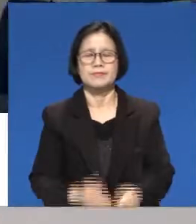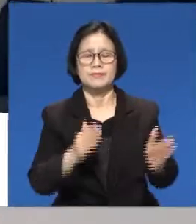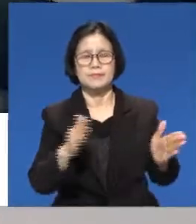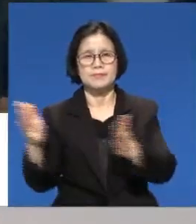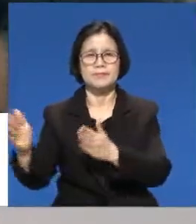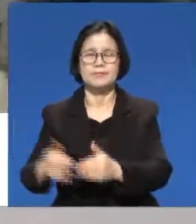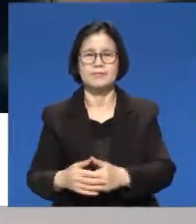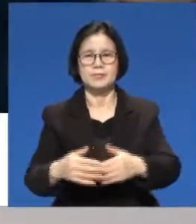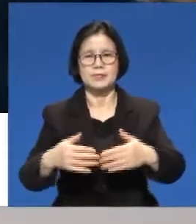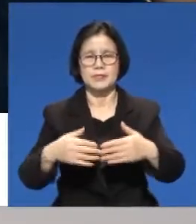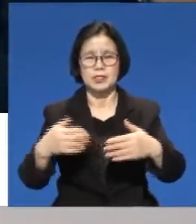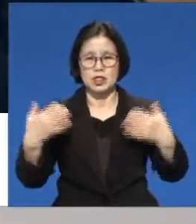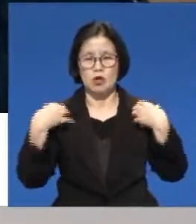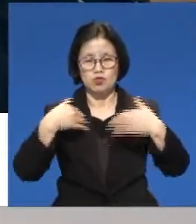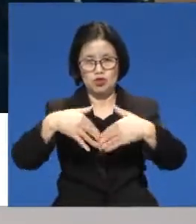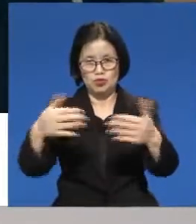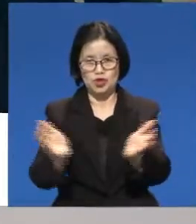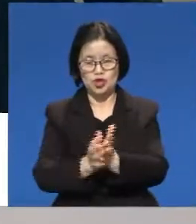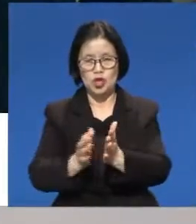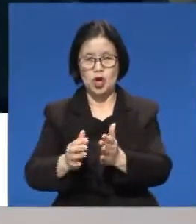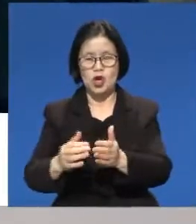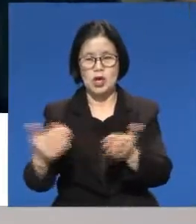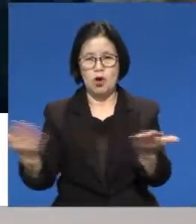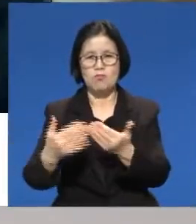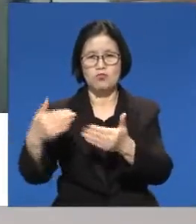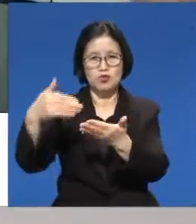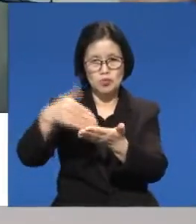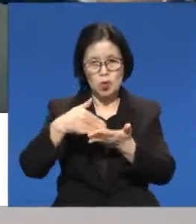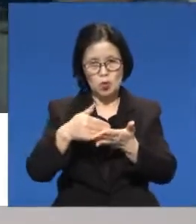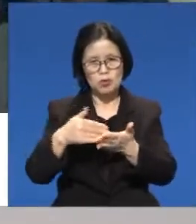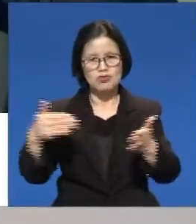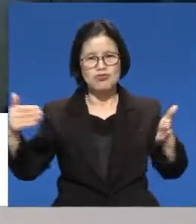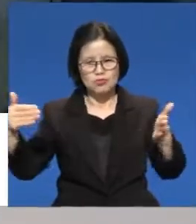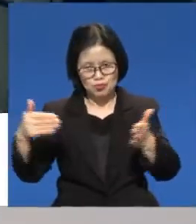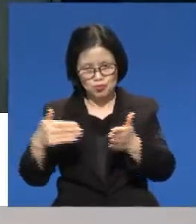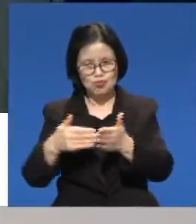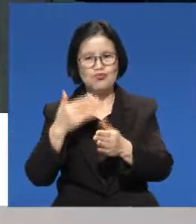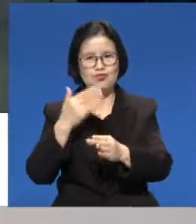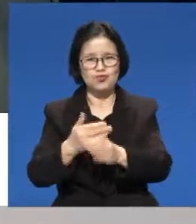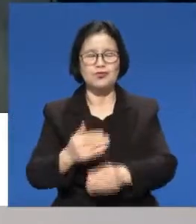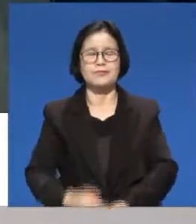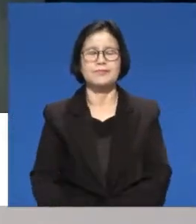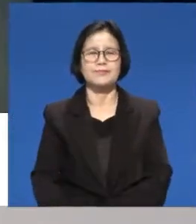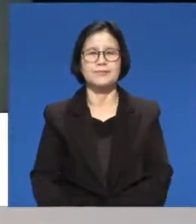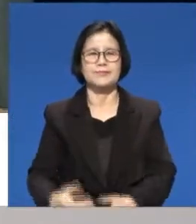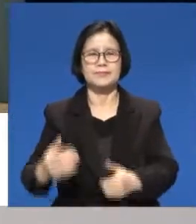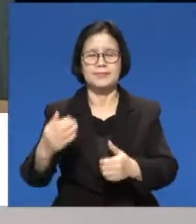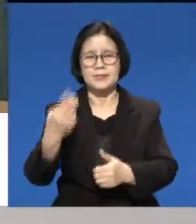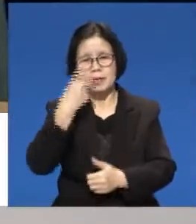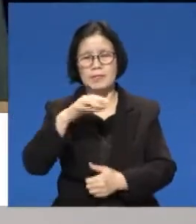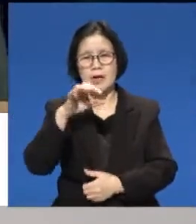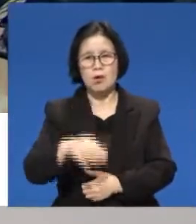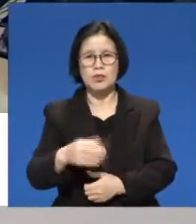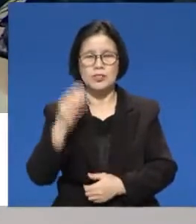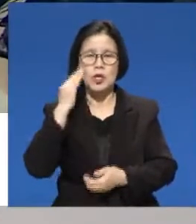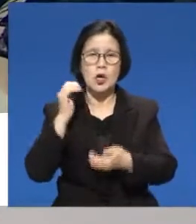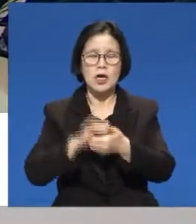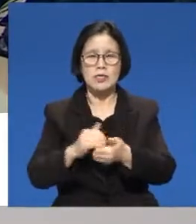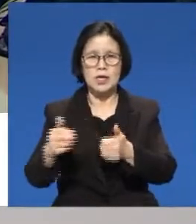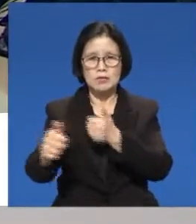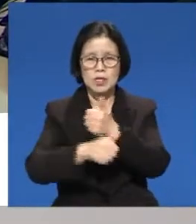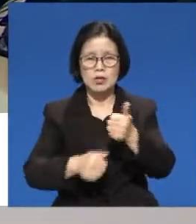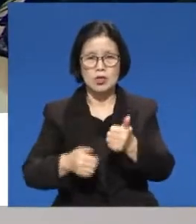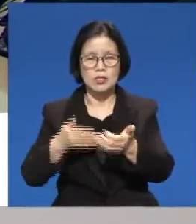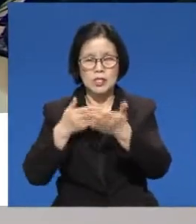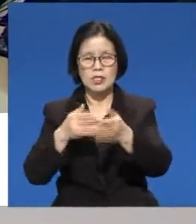정보 부처의 대통령직 인수위원회의 업무보고는 마무리 단계에 접어들었습니다 감사원은 청와대 감사위원 제청 에 대해